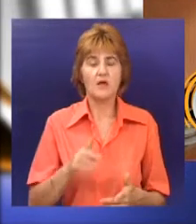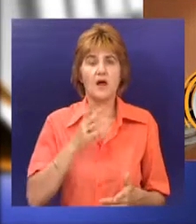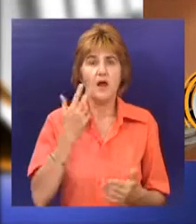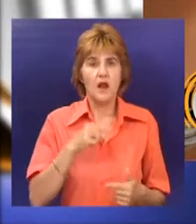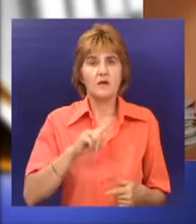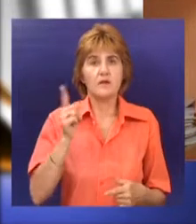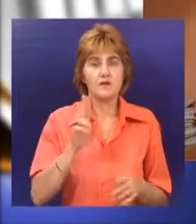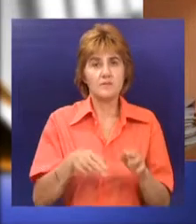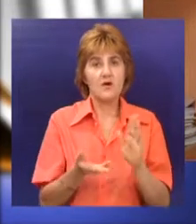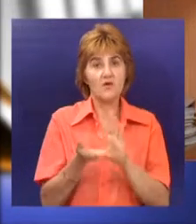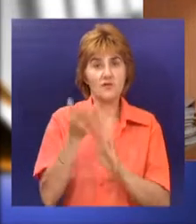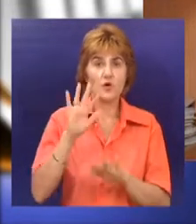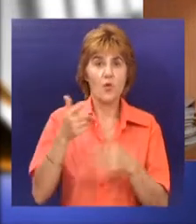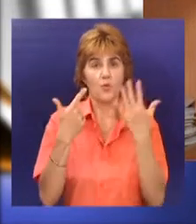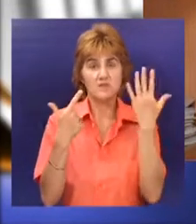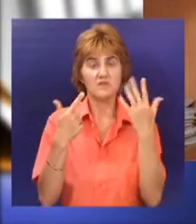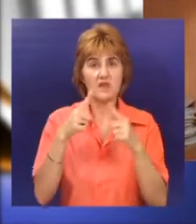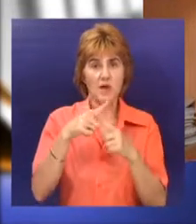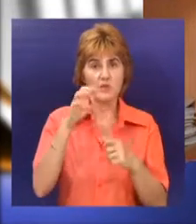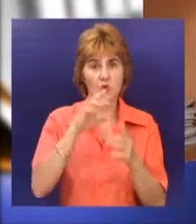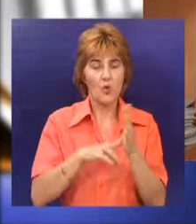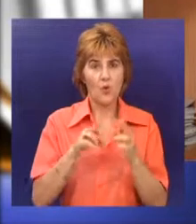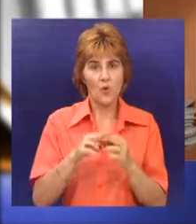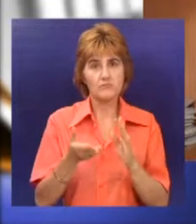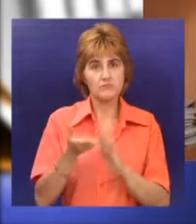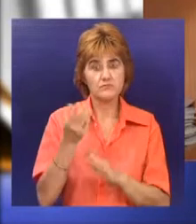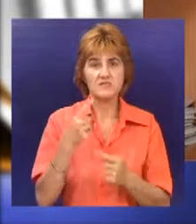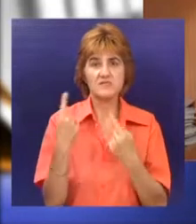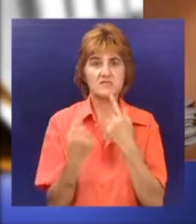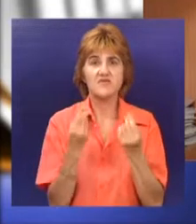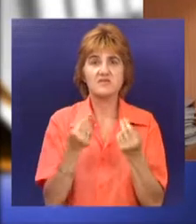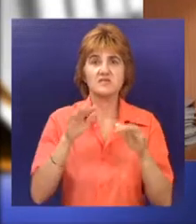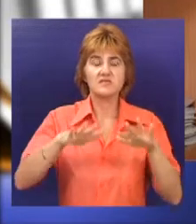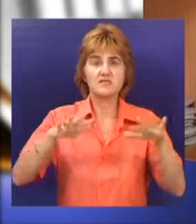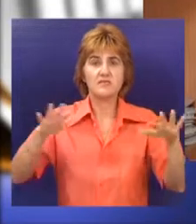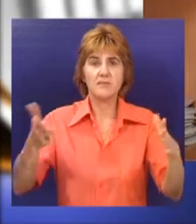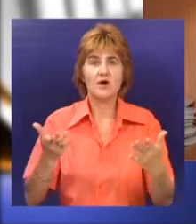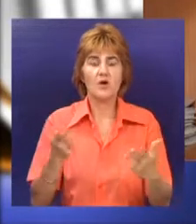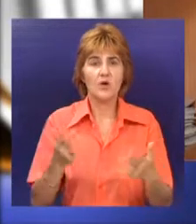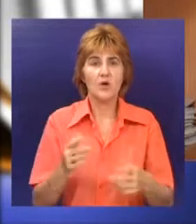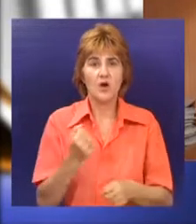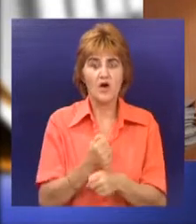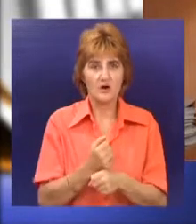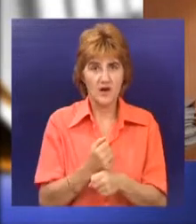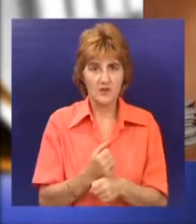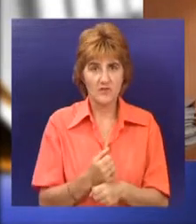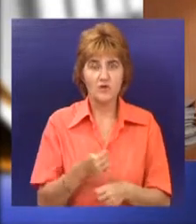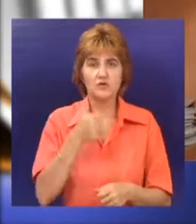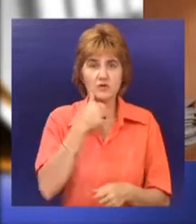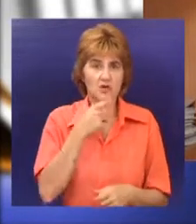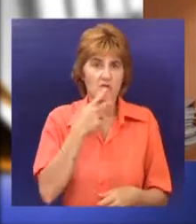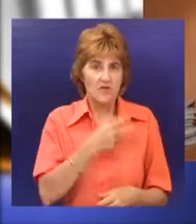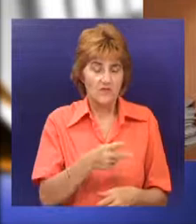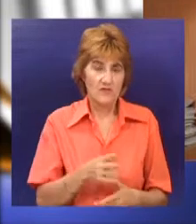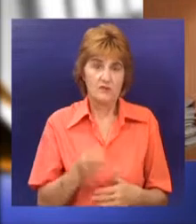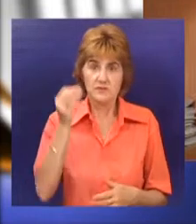ostvario i preko 7 tona, a jedan mali broj ostvario je rekorde na nivou od 8 do 9 tona po hektaru, odnosno nekde oko 5 tona po katastarskom jutru,